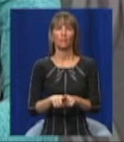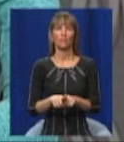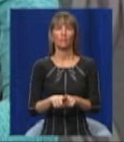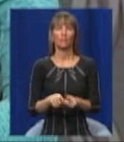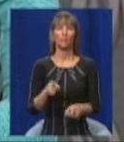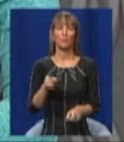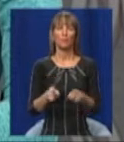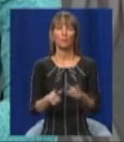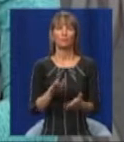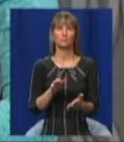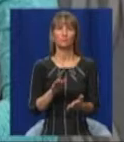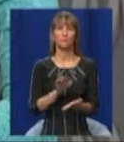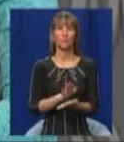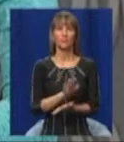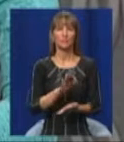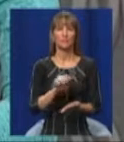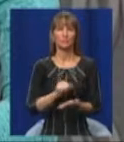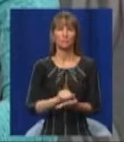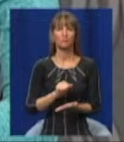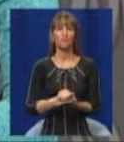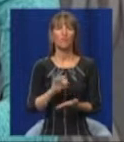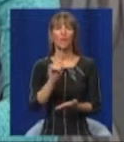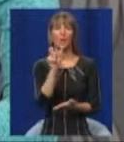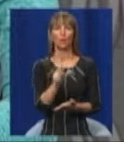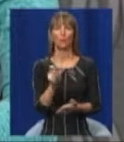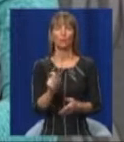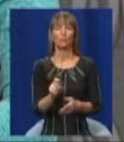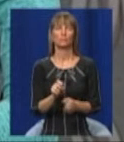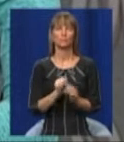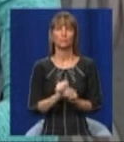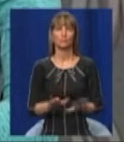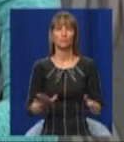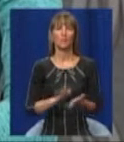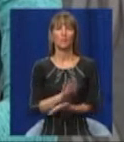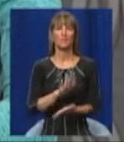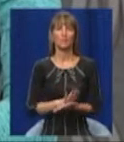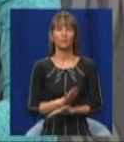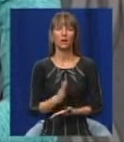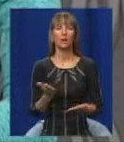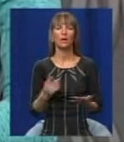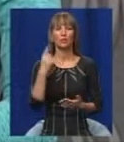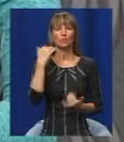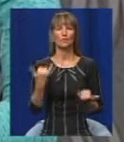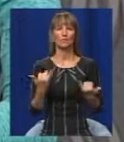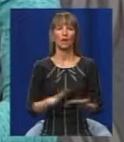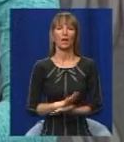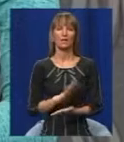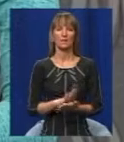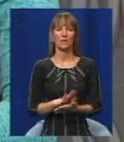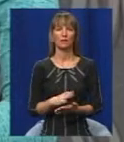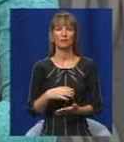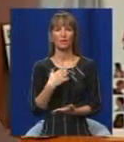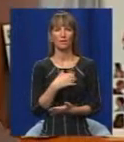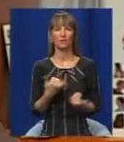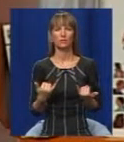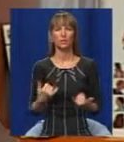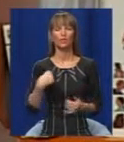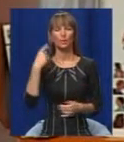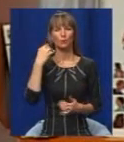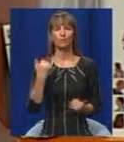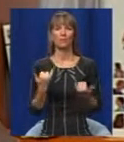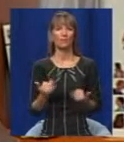періодична преса, і люди поширювали в маси газети. А як ти думаєш, а сьогодні газета є актуальною? Ну, мені кажется, ні.